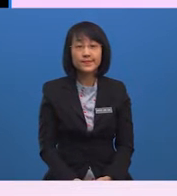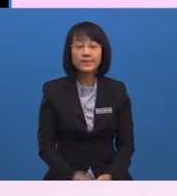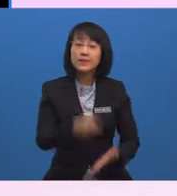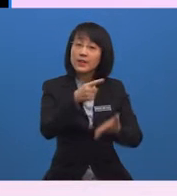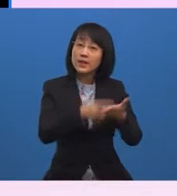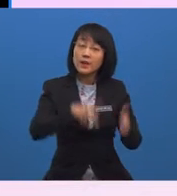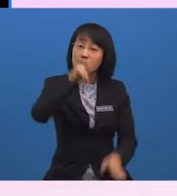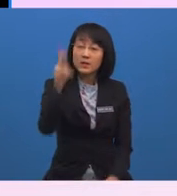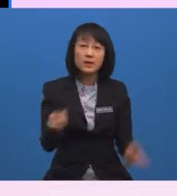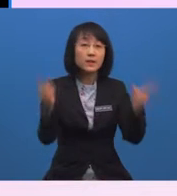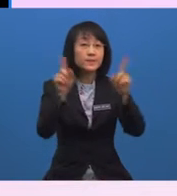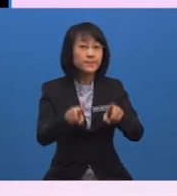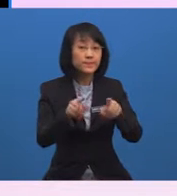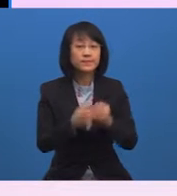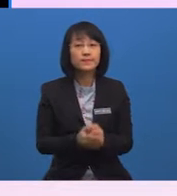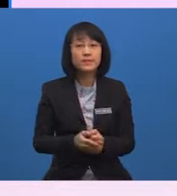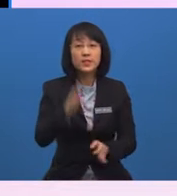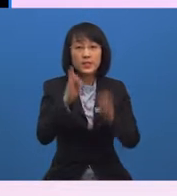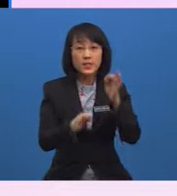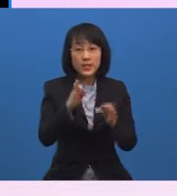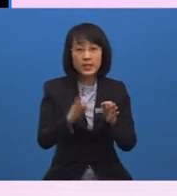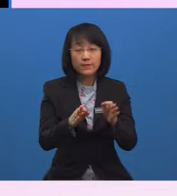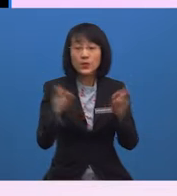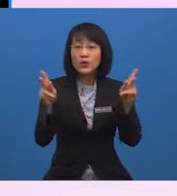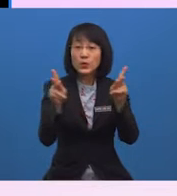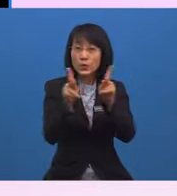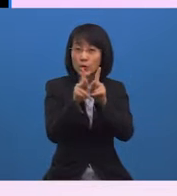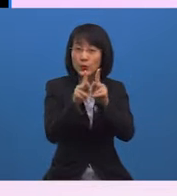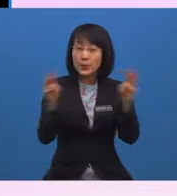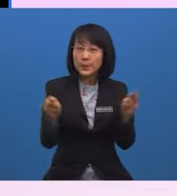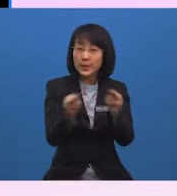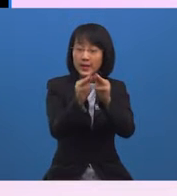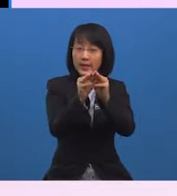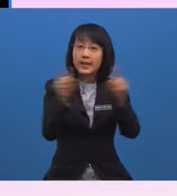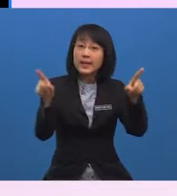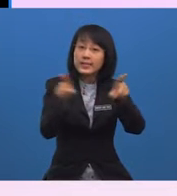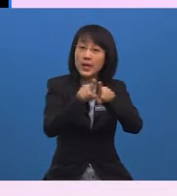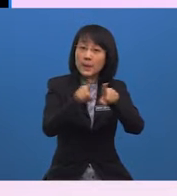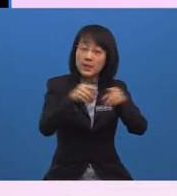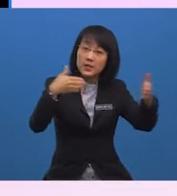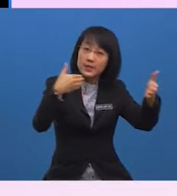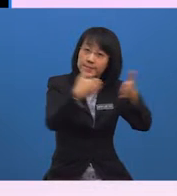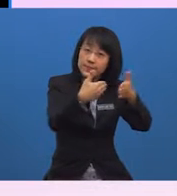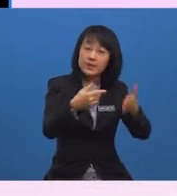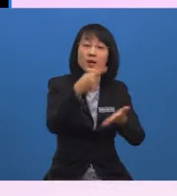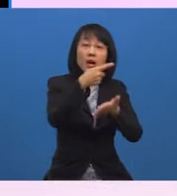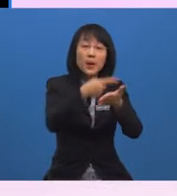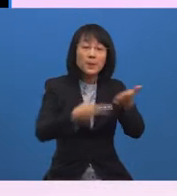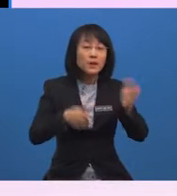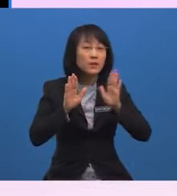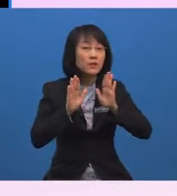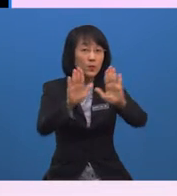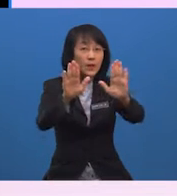Apakah akan terjadi jika kutub magnet yang sama didekatkan dan apakah tolakan magnet,